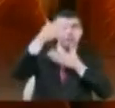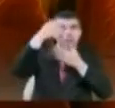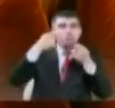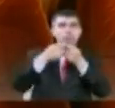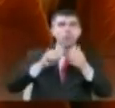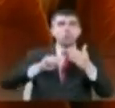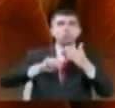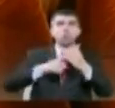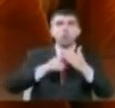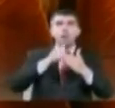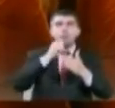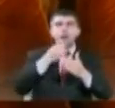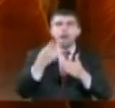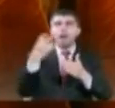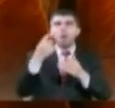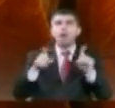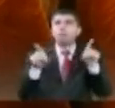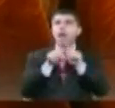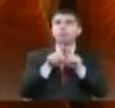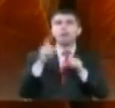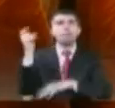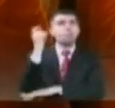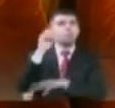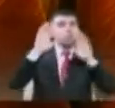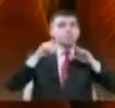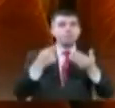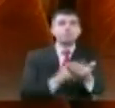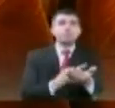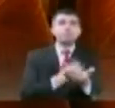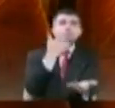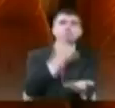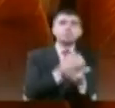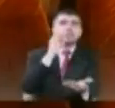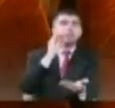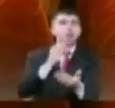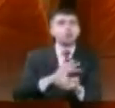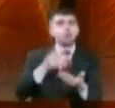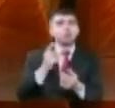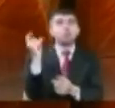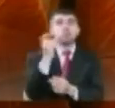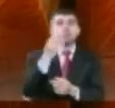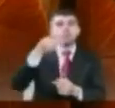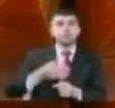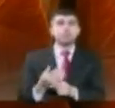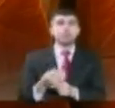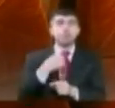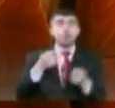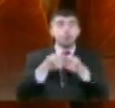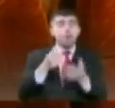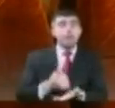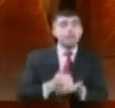الهواء بالنسبة لهم يبنيوا المسجد. فهذه المسألة عندك الحق كيخصنا فيما يتعلق بالدعم، ولكن يكون